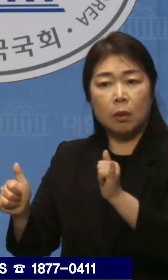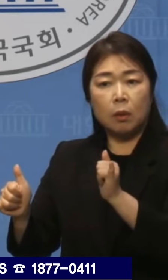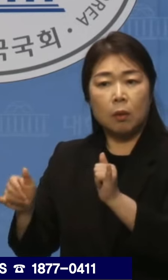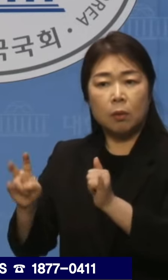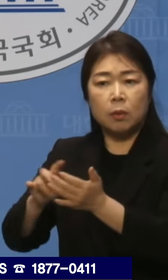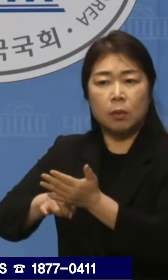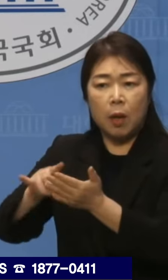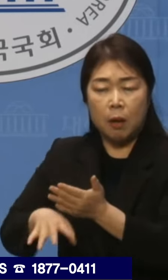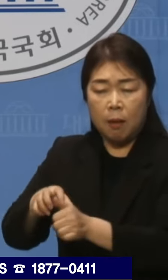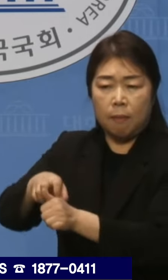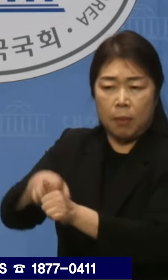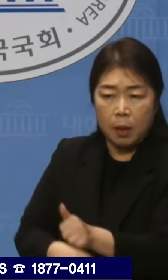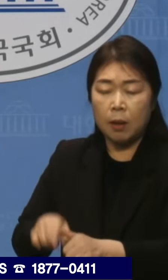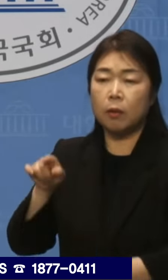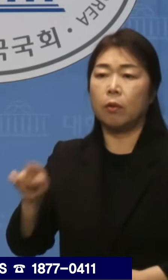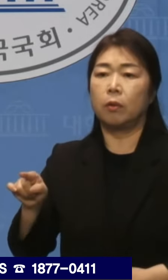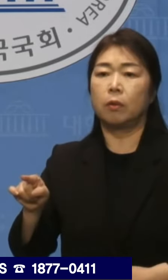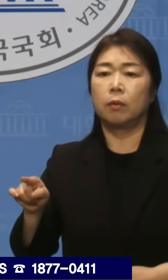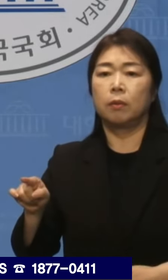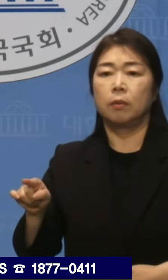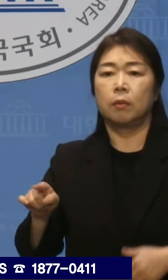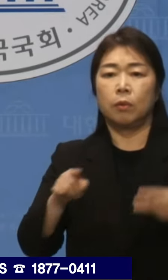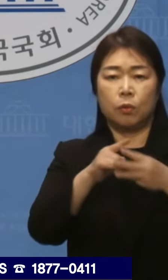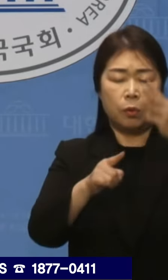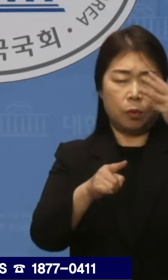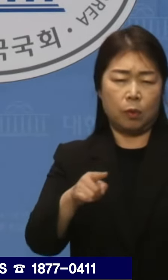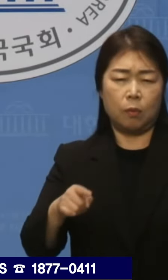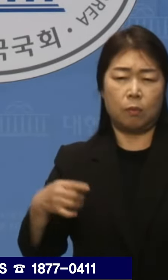아닌지 강한 의문이 듭니다.